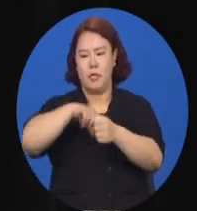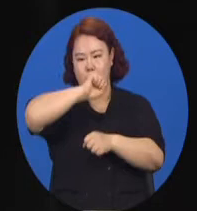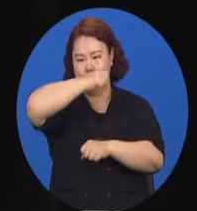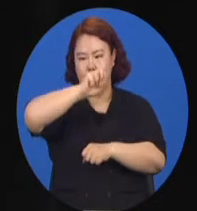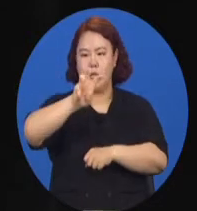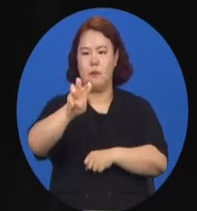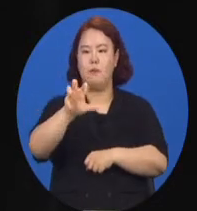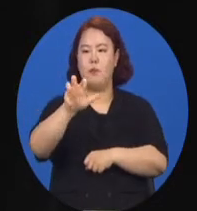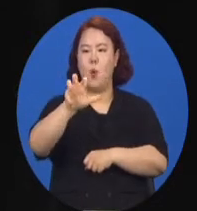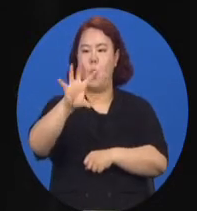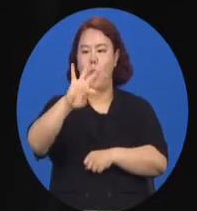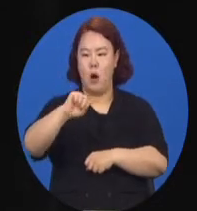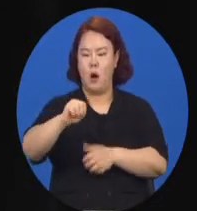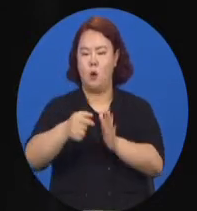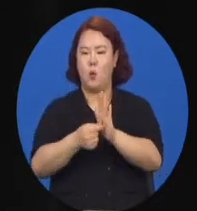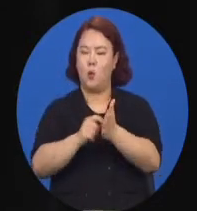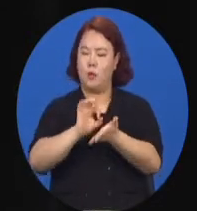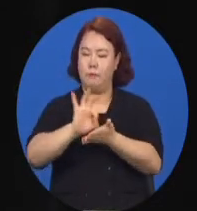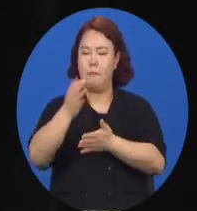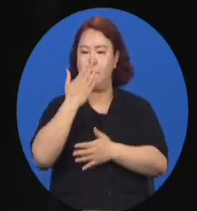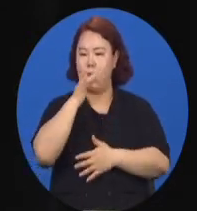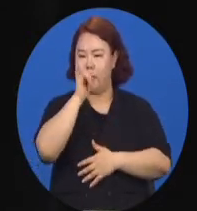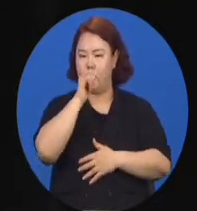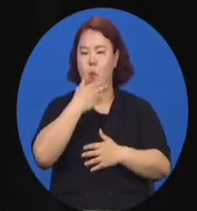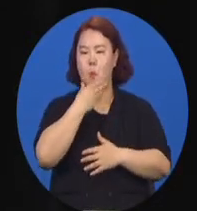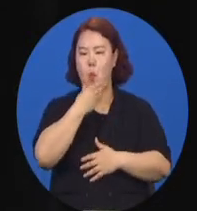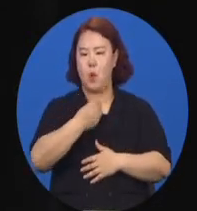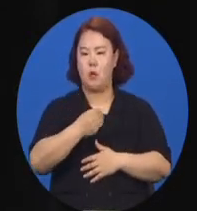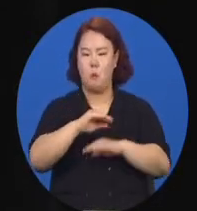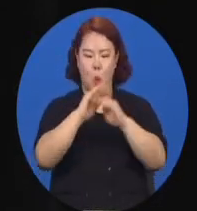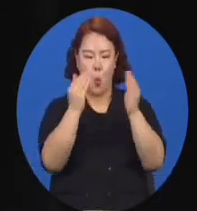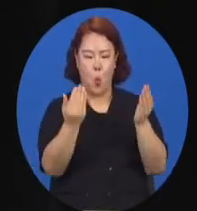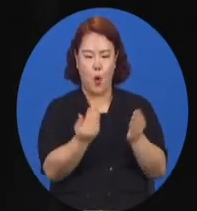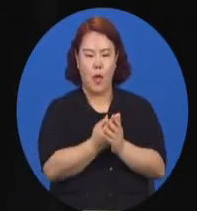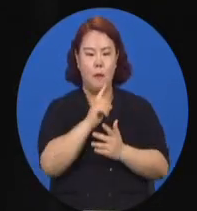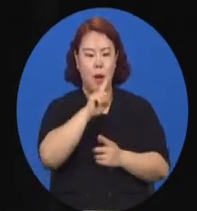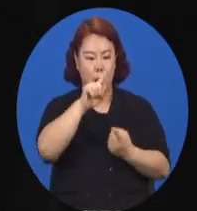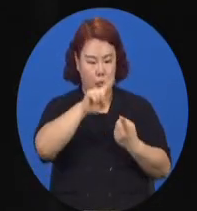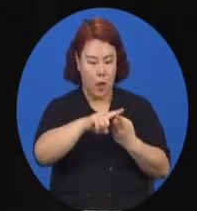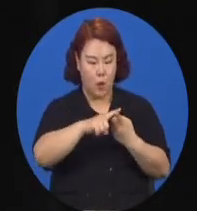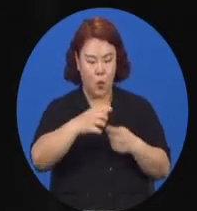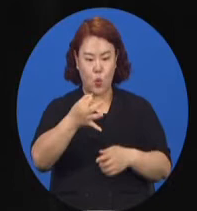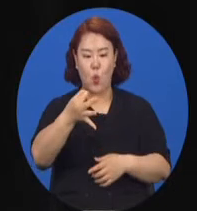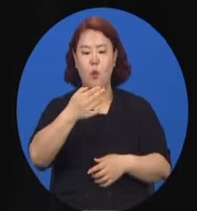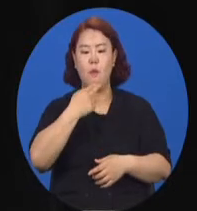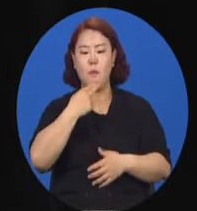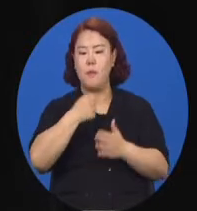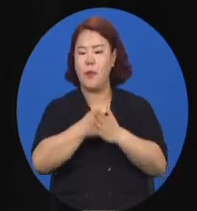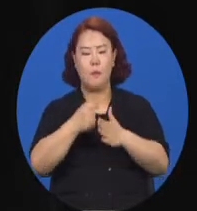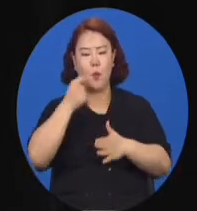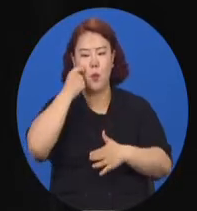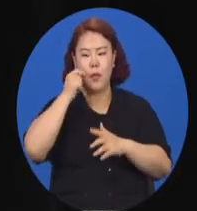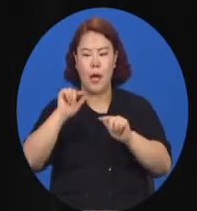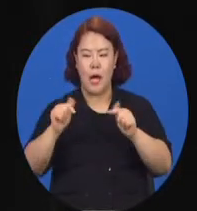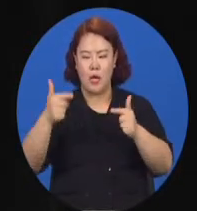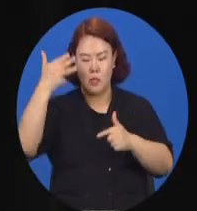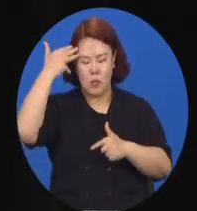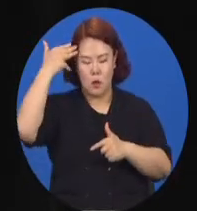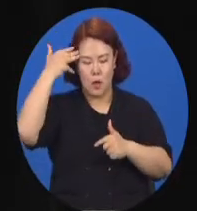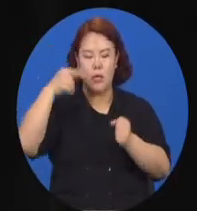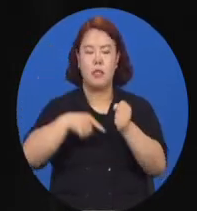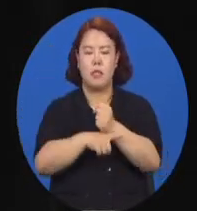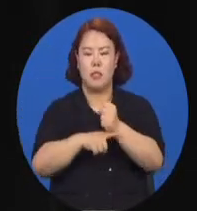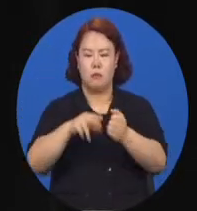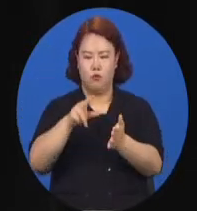35억 정도가 소요됩니다. 복지는 모두에게 얘기했듯이 돈이 없어 못하는 게 아닙니다. 복지는 철학과 의지의